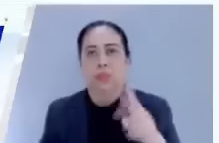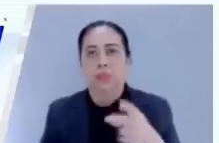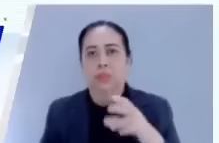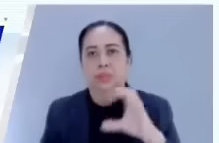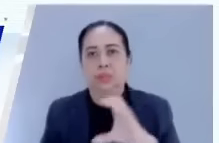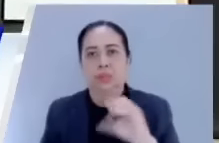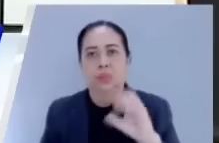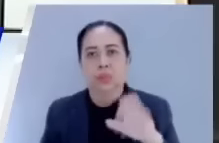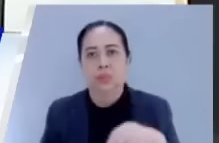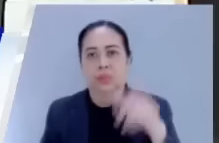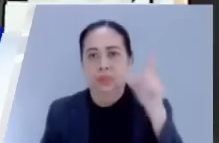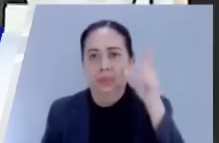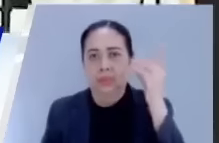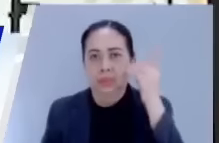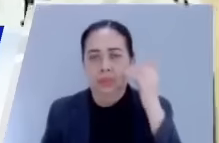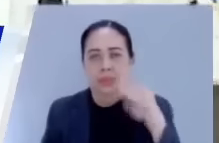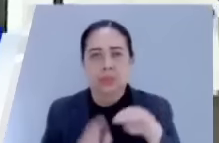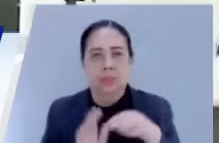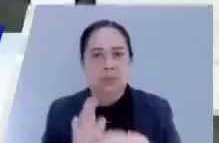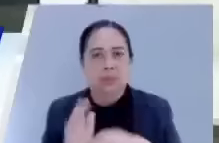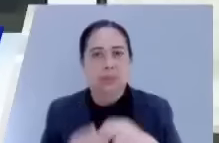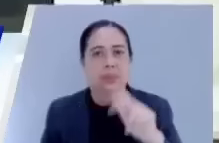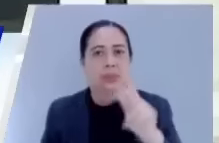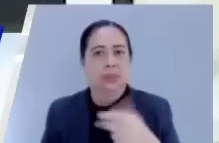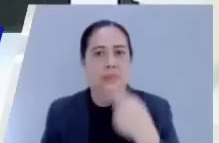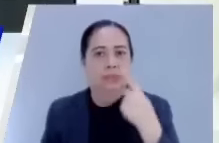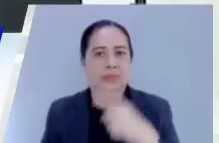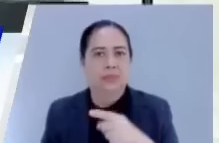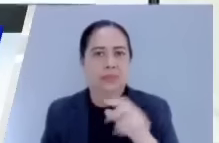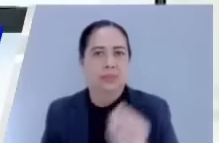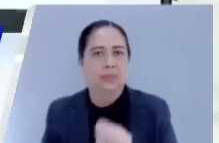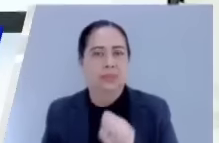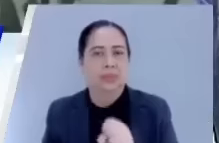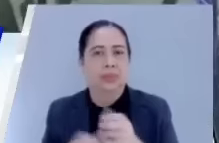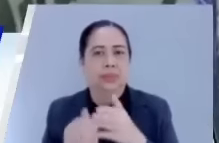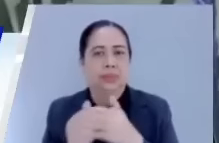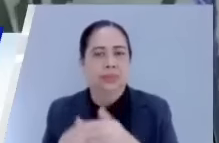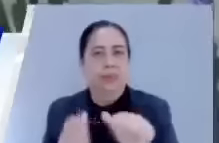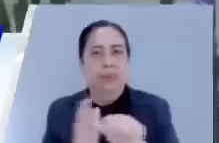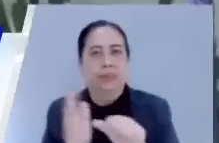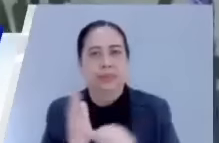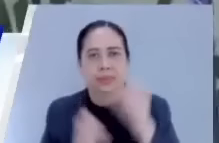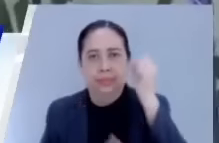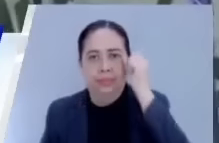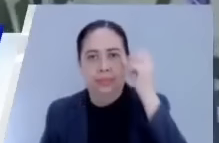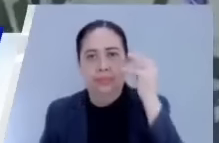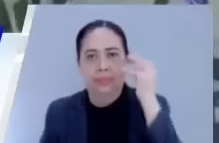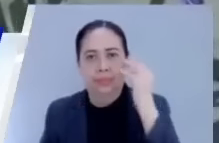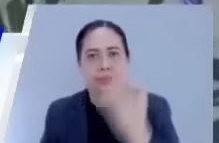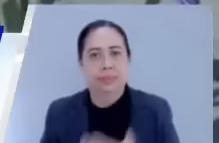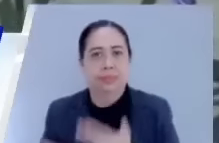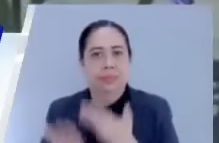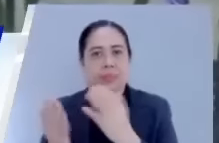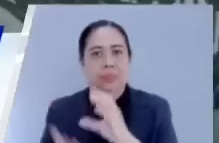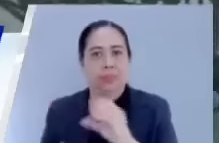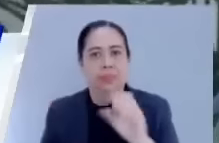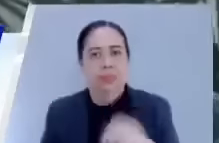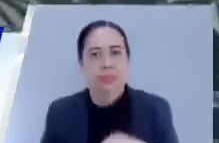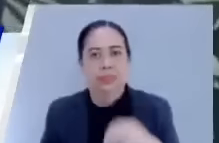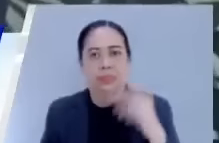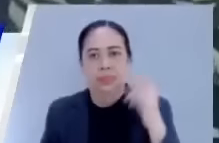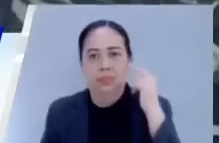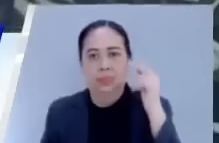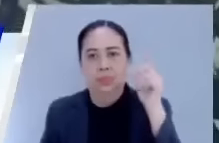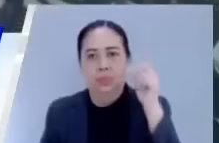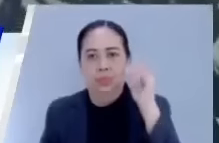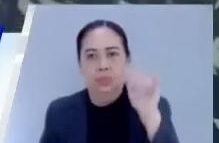Degario Estrella. Pangatlo naman para kay Labor Leader Attorney Sunny Matula. Naghain din ng COC si Narelli Jose Jr. at